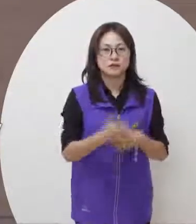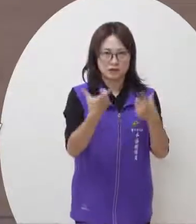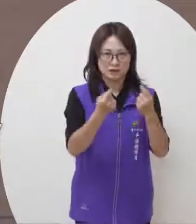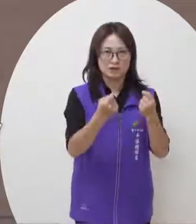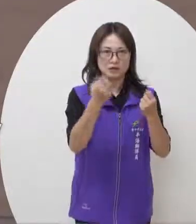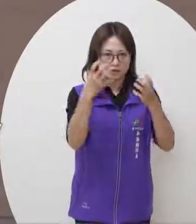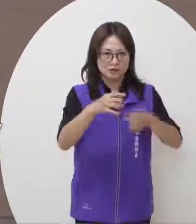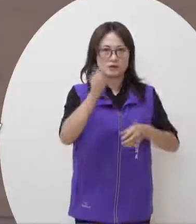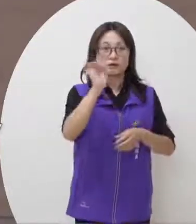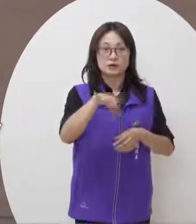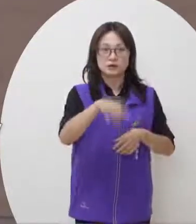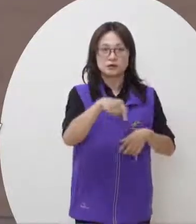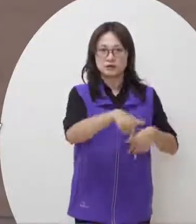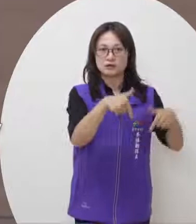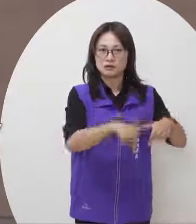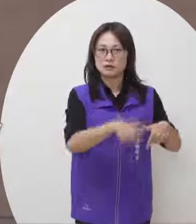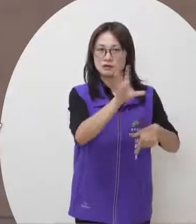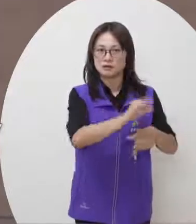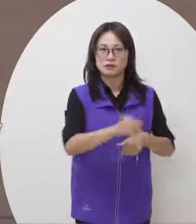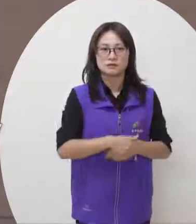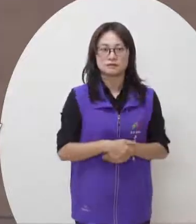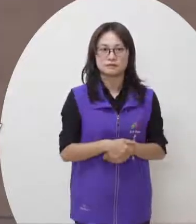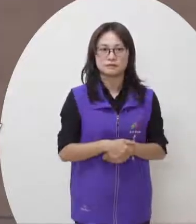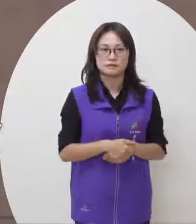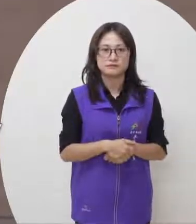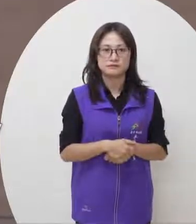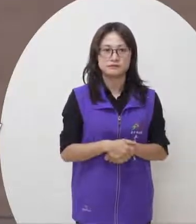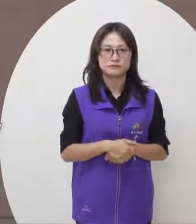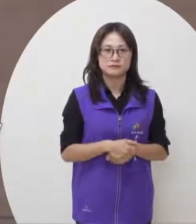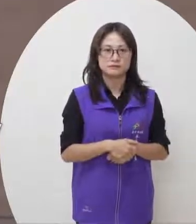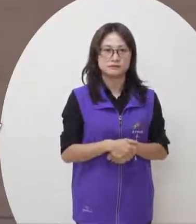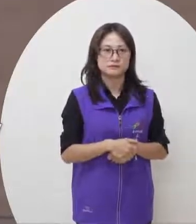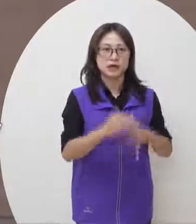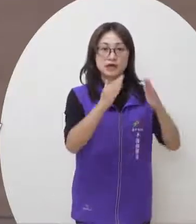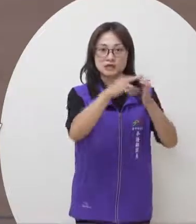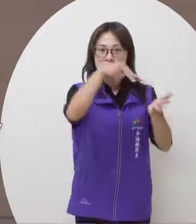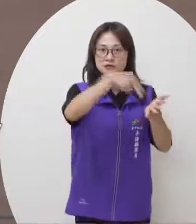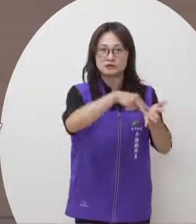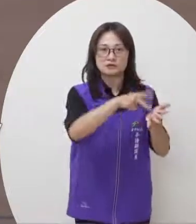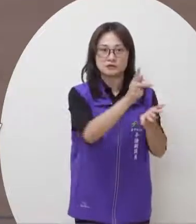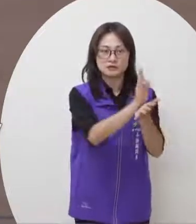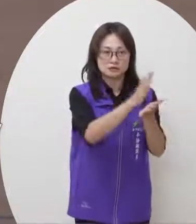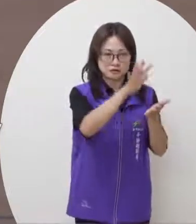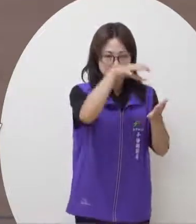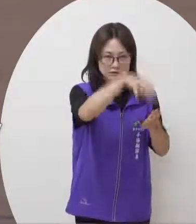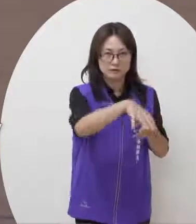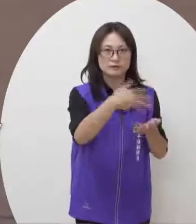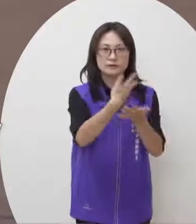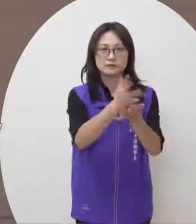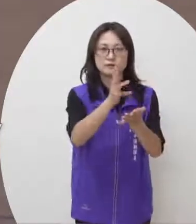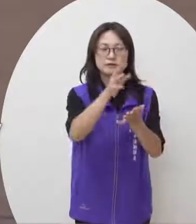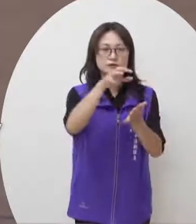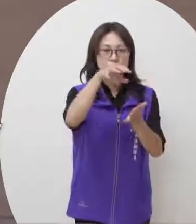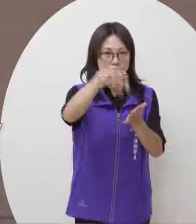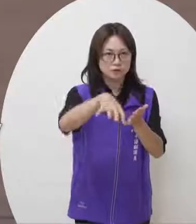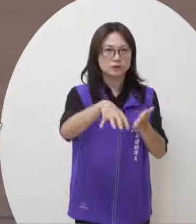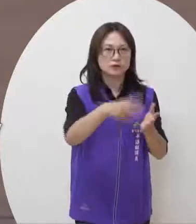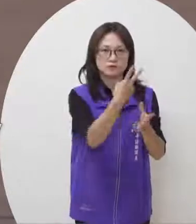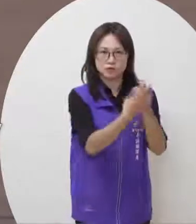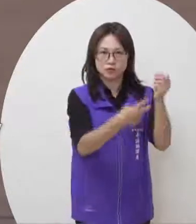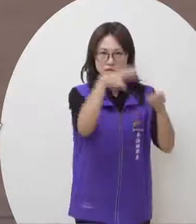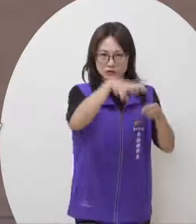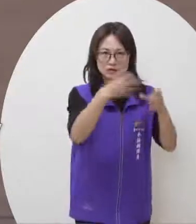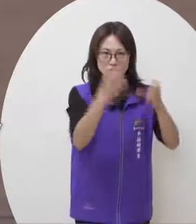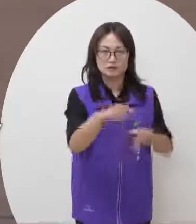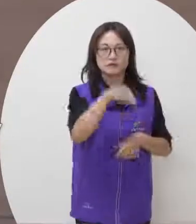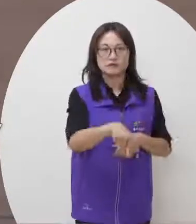是在全台中市市美图市立图书馆美术馆都在西屯哈，已经在去年九月开工，我